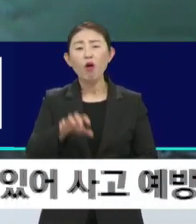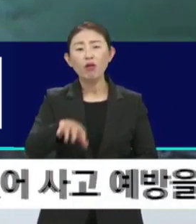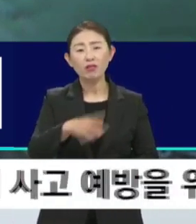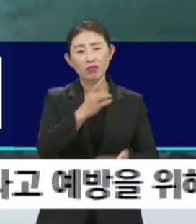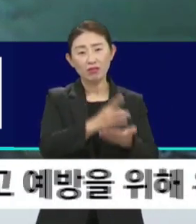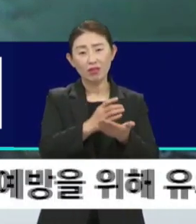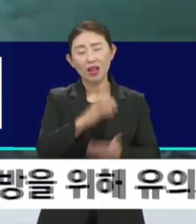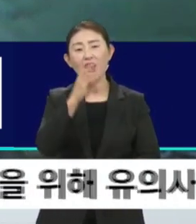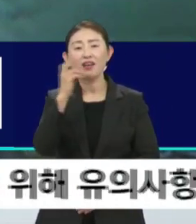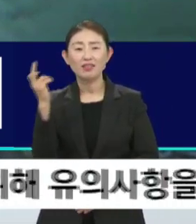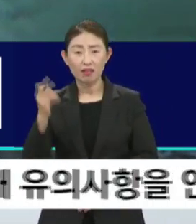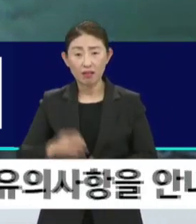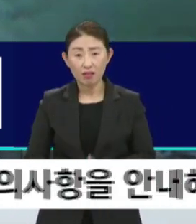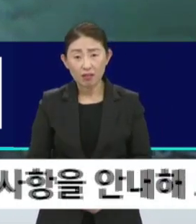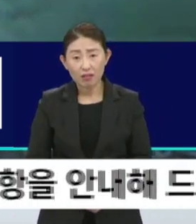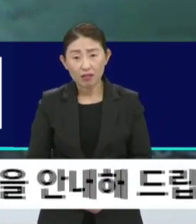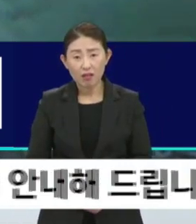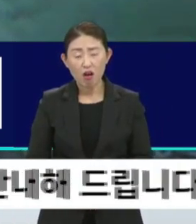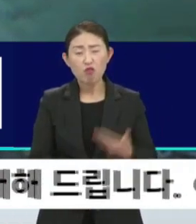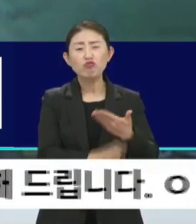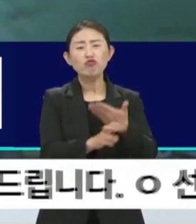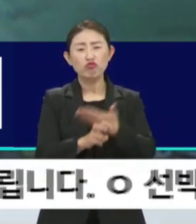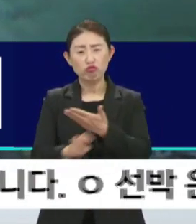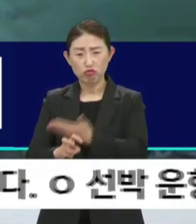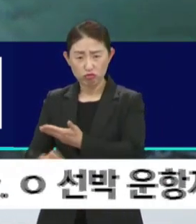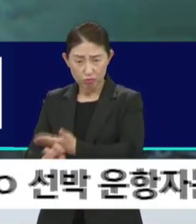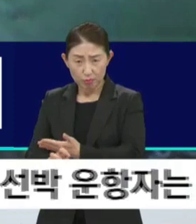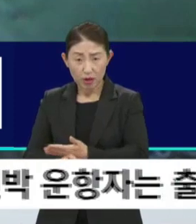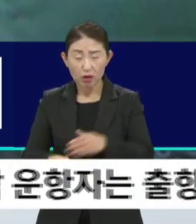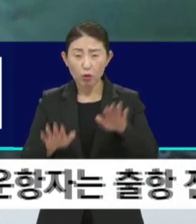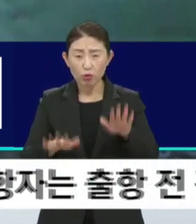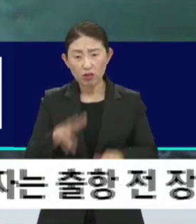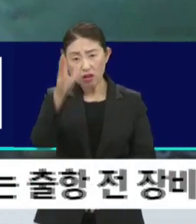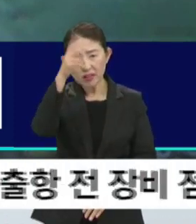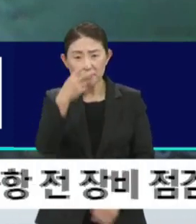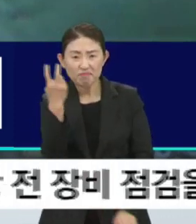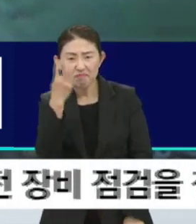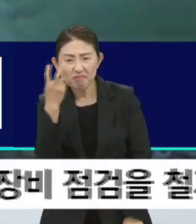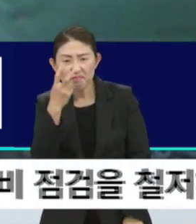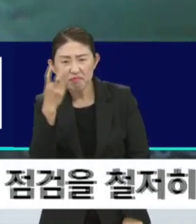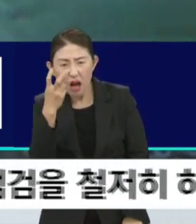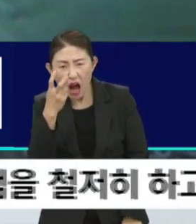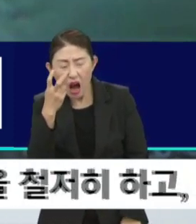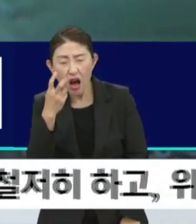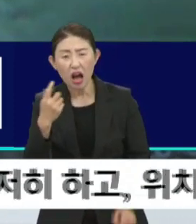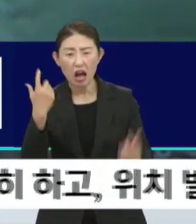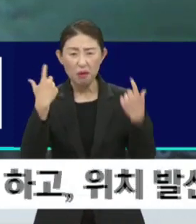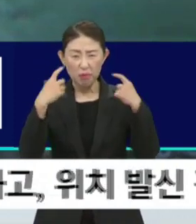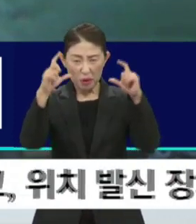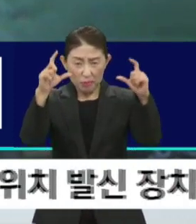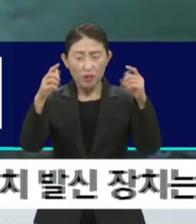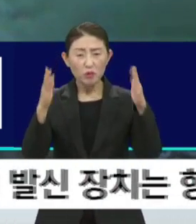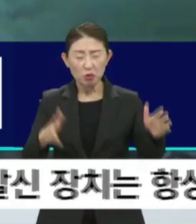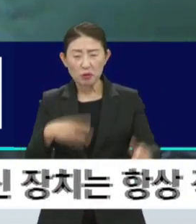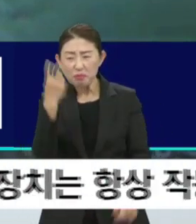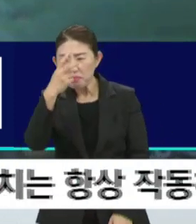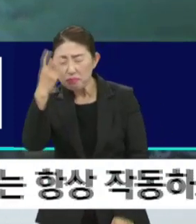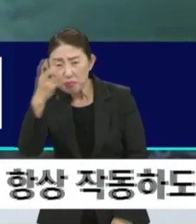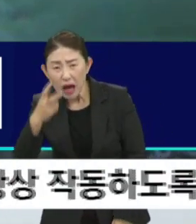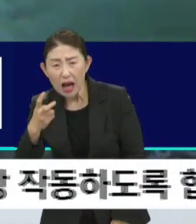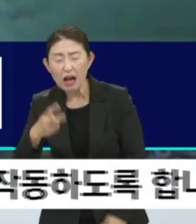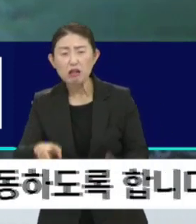천안과 아산 도심 곳곳을 누비며 대규모 불법 폭주 행위를 벌여 경찰이 대대적인 밤샘 단속에 나섰는데